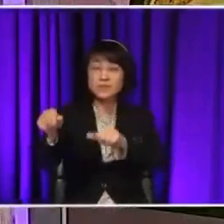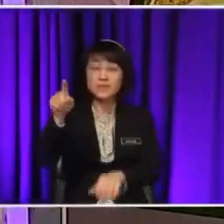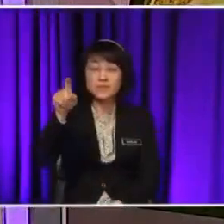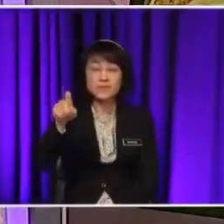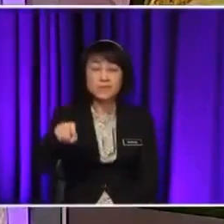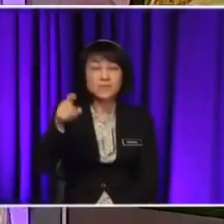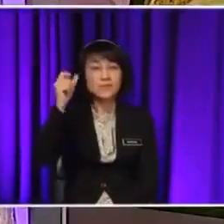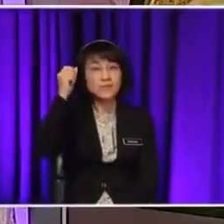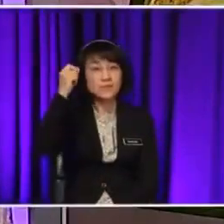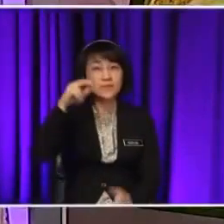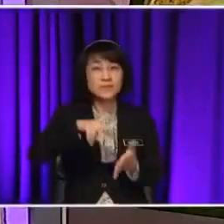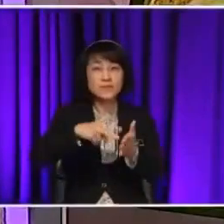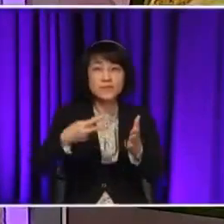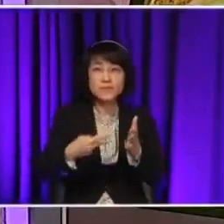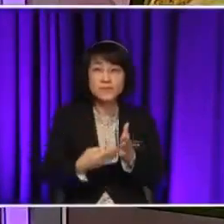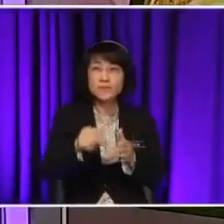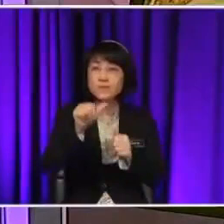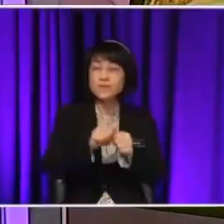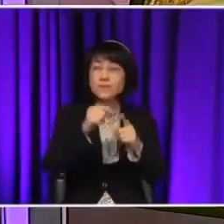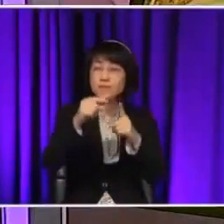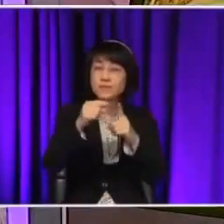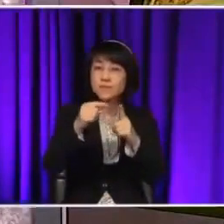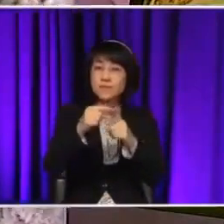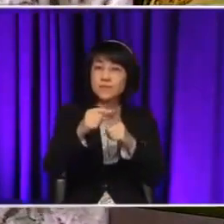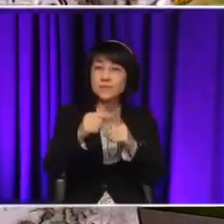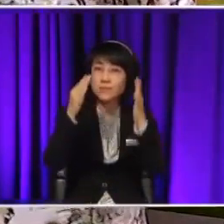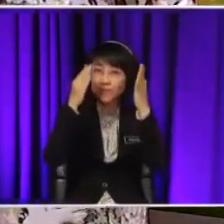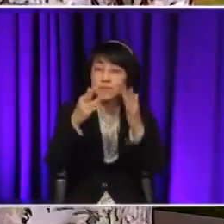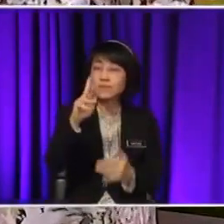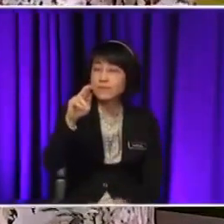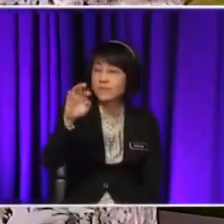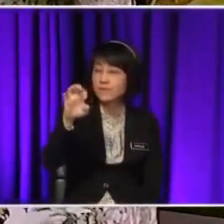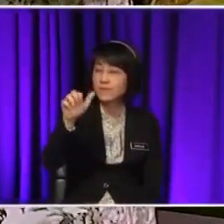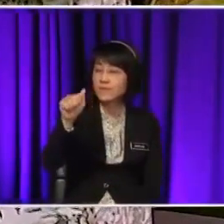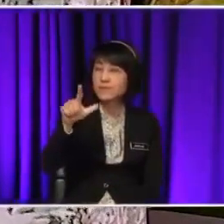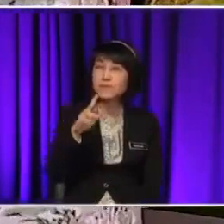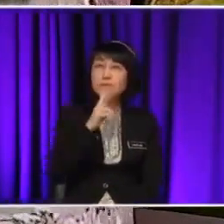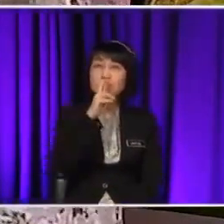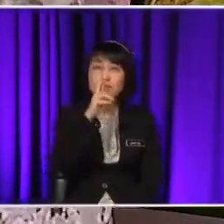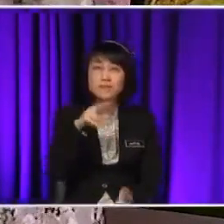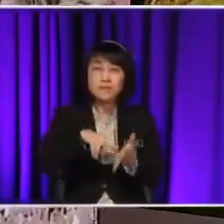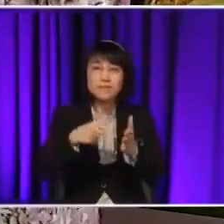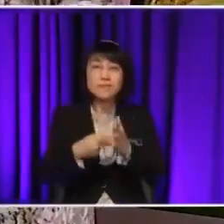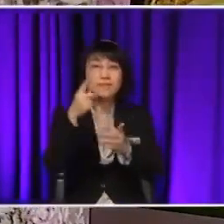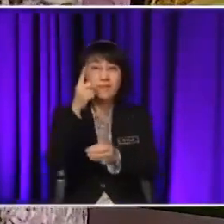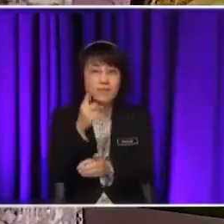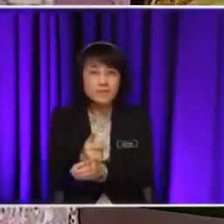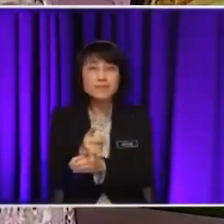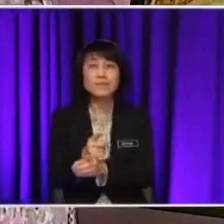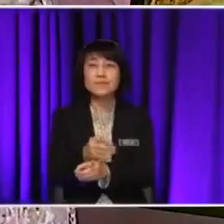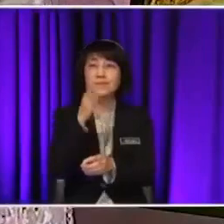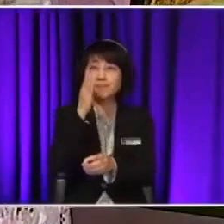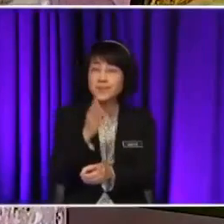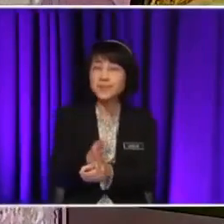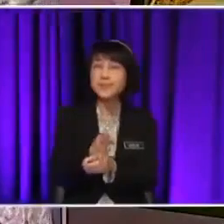perkataan. Betul. Okay, kalau realisme ni kita tahu maksud real tu sebenar. Ya. Betul. Senang kan? Senang. Okey, senang. Okey.